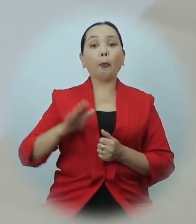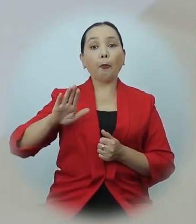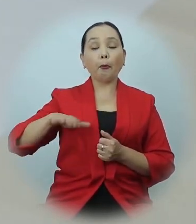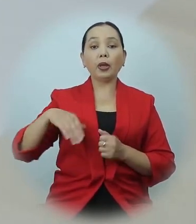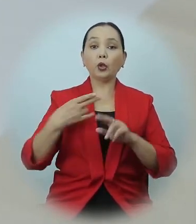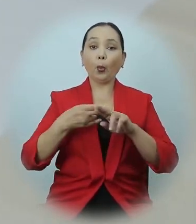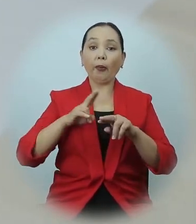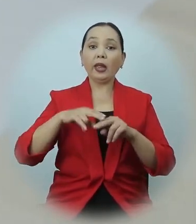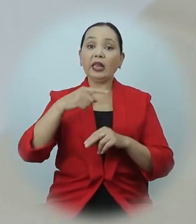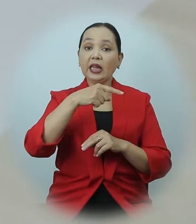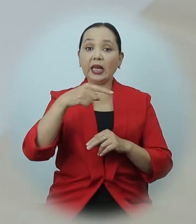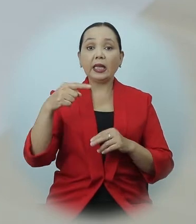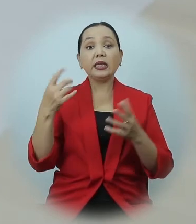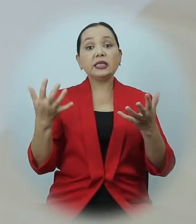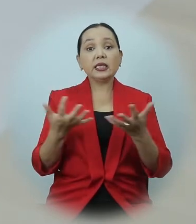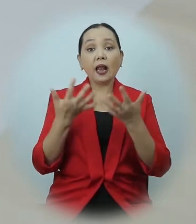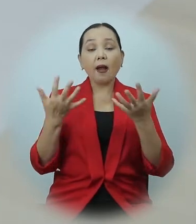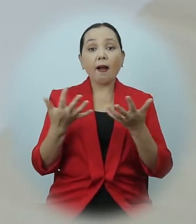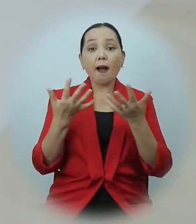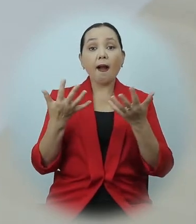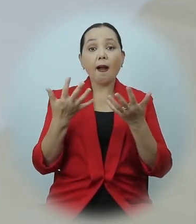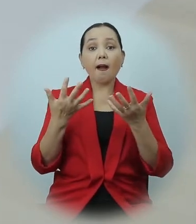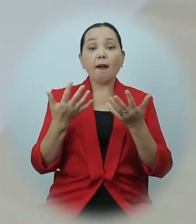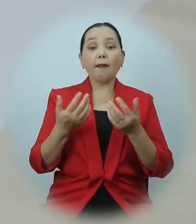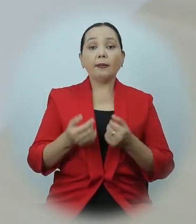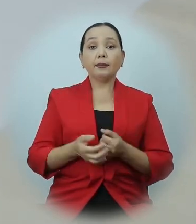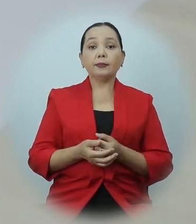потом эту линию слегка